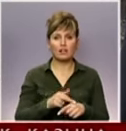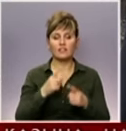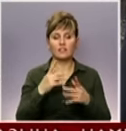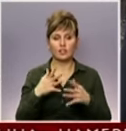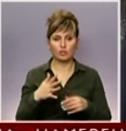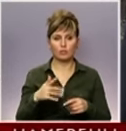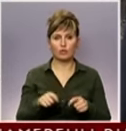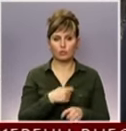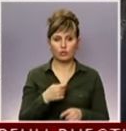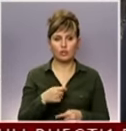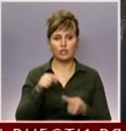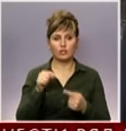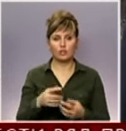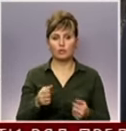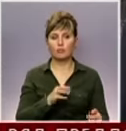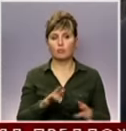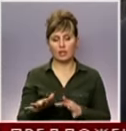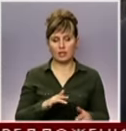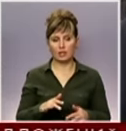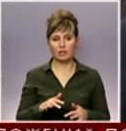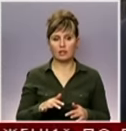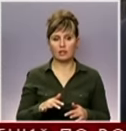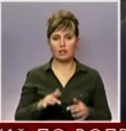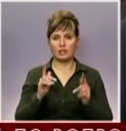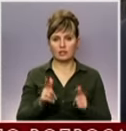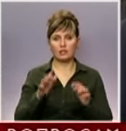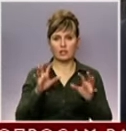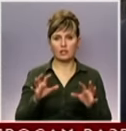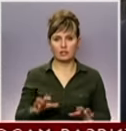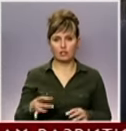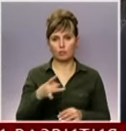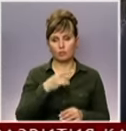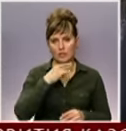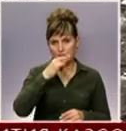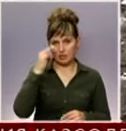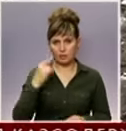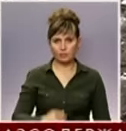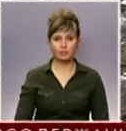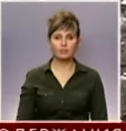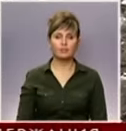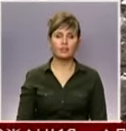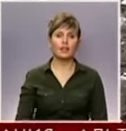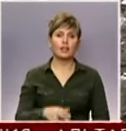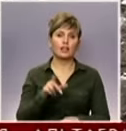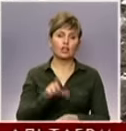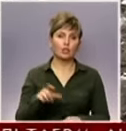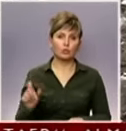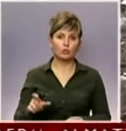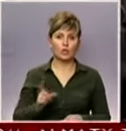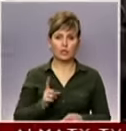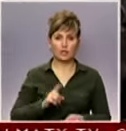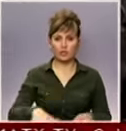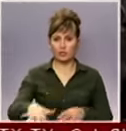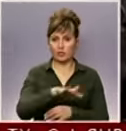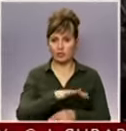нарушителей, соответственно, примем меры. Согласно законодательству Республики Казахстан. Сотрудники отдела охраны окружающей